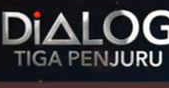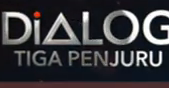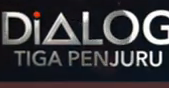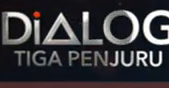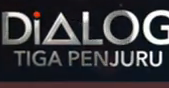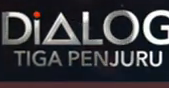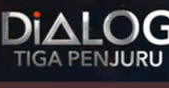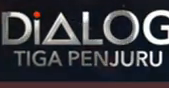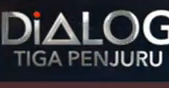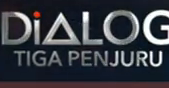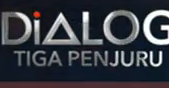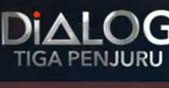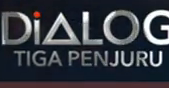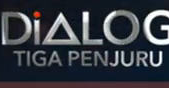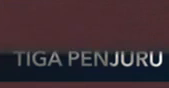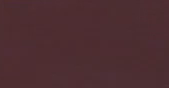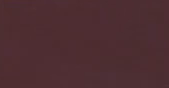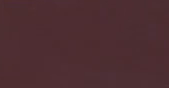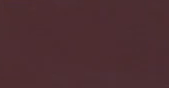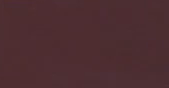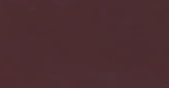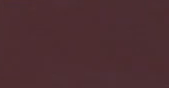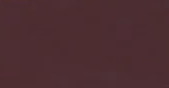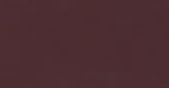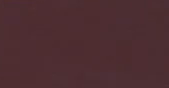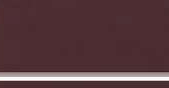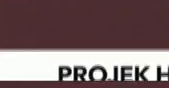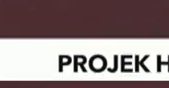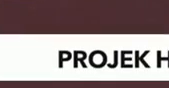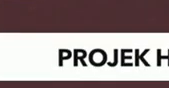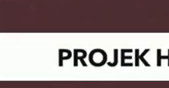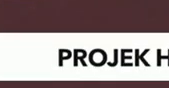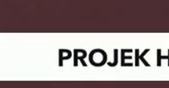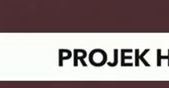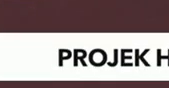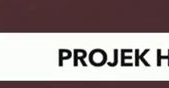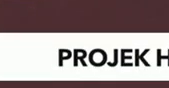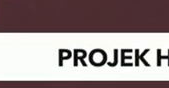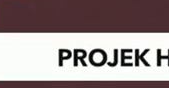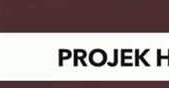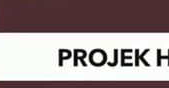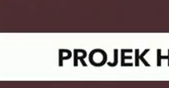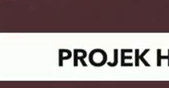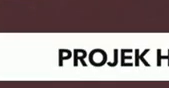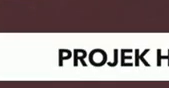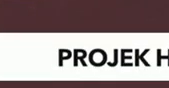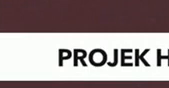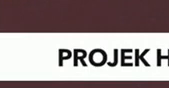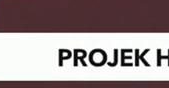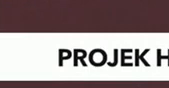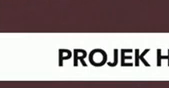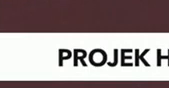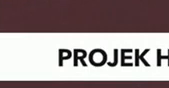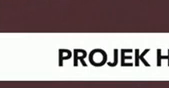Kementerian pengangkutan keputusan itu merupakan langkah terbaru kerajaan dalam perundingan Project kenangan yang sebelum ini diketuai menteri di jabatan